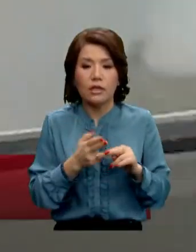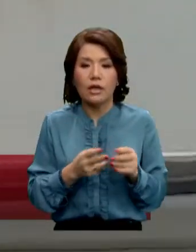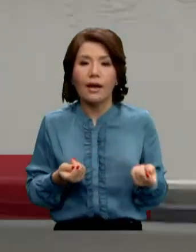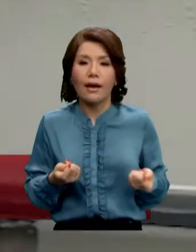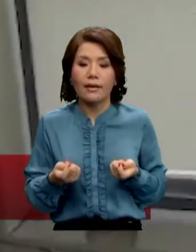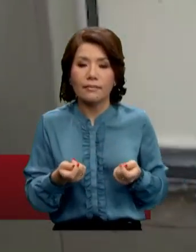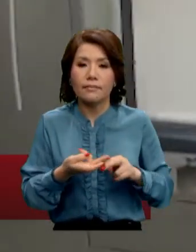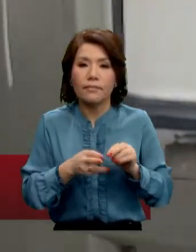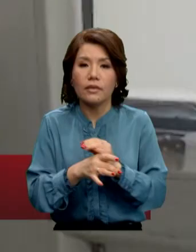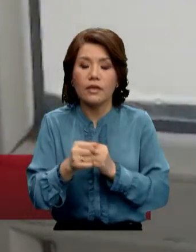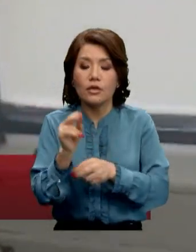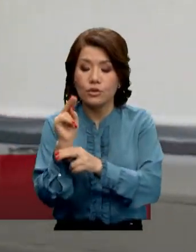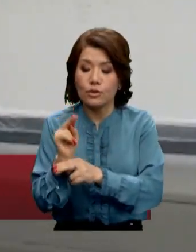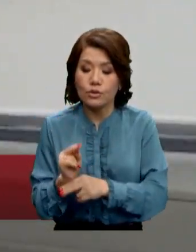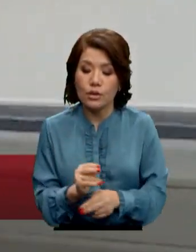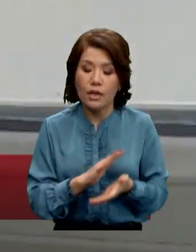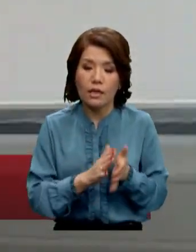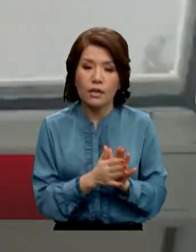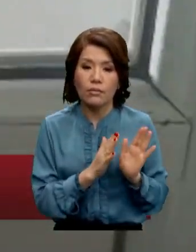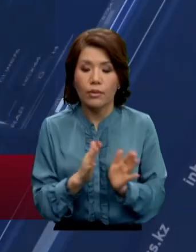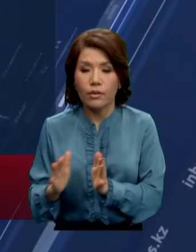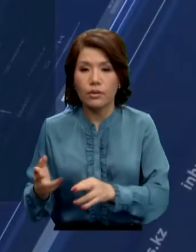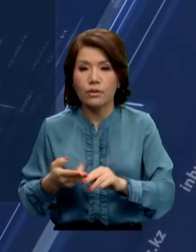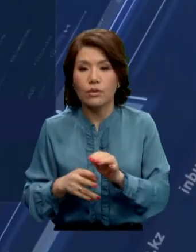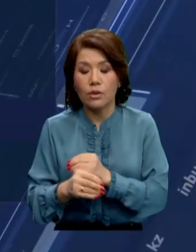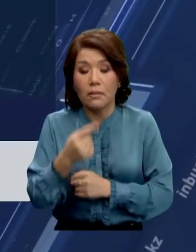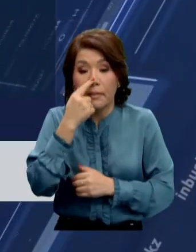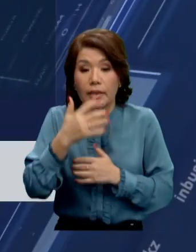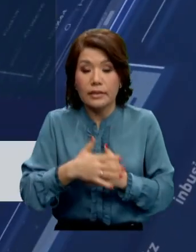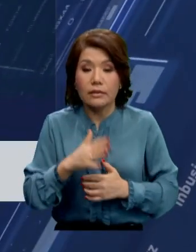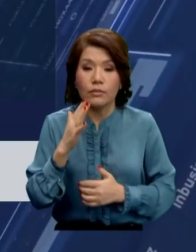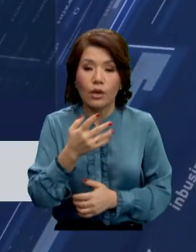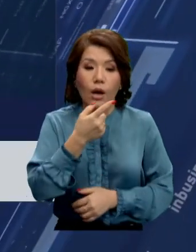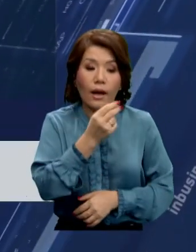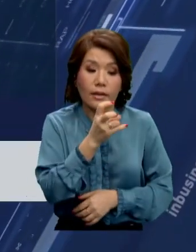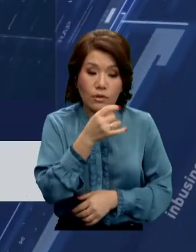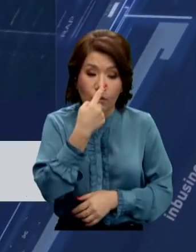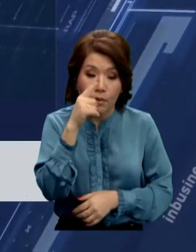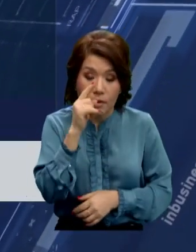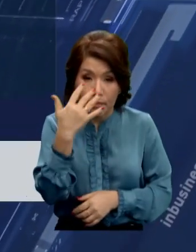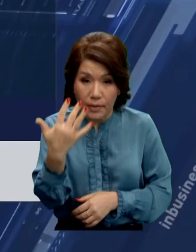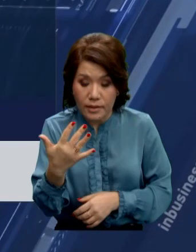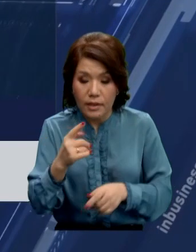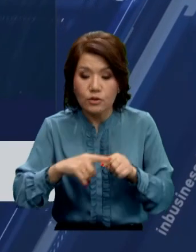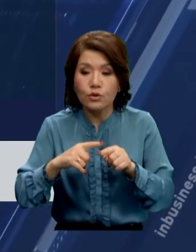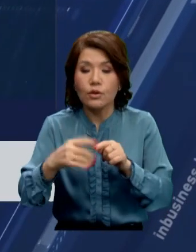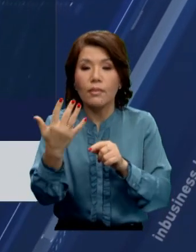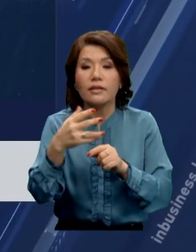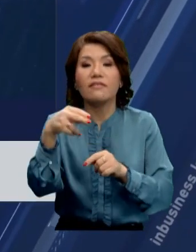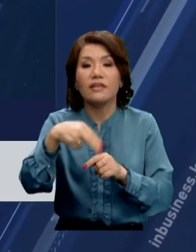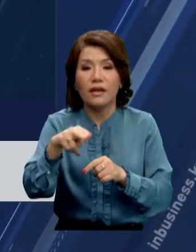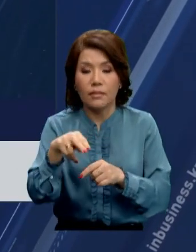жылу орталығы жөнделіп жағдай реттелуге жақын деді. Котел номер 5, он будет запущен, планируется 5